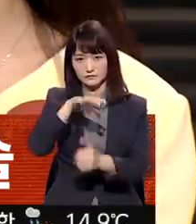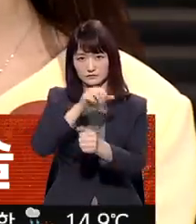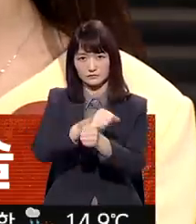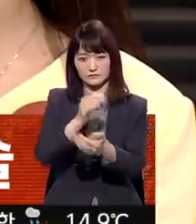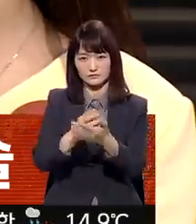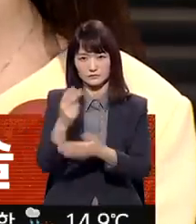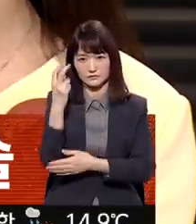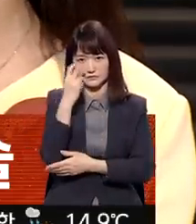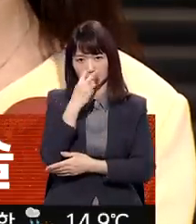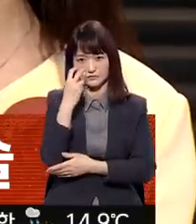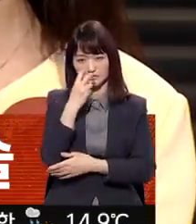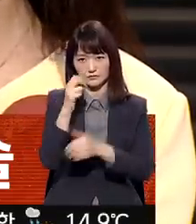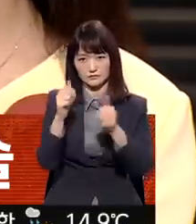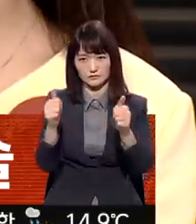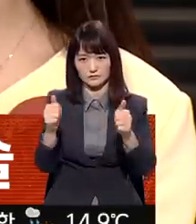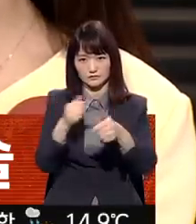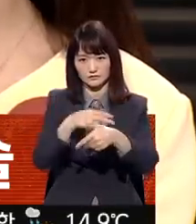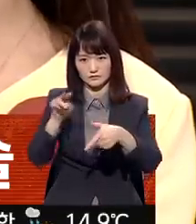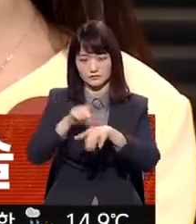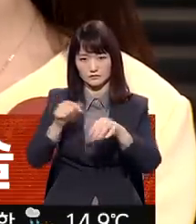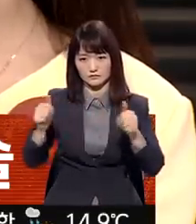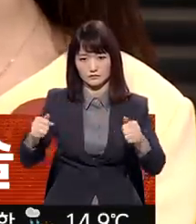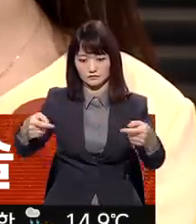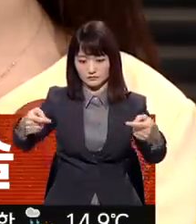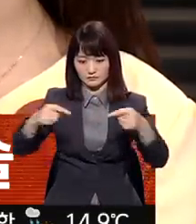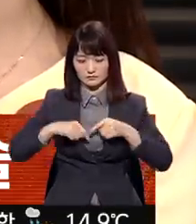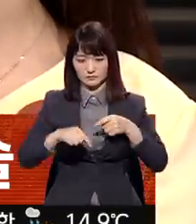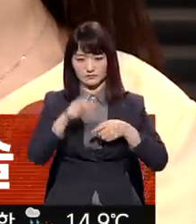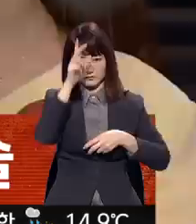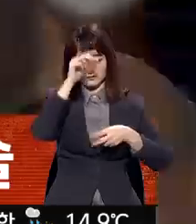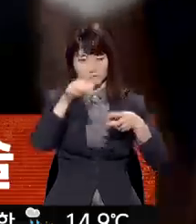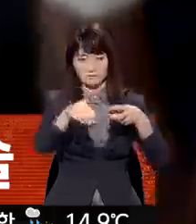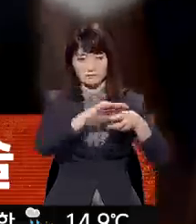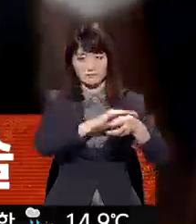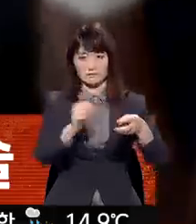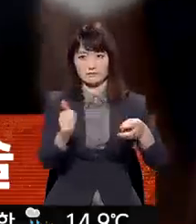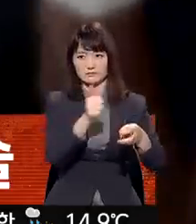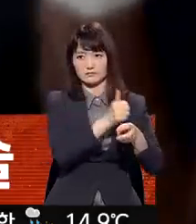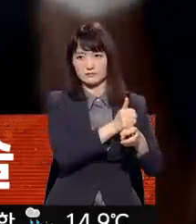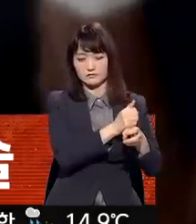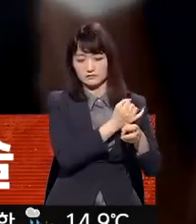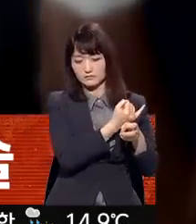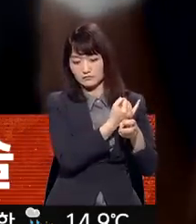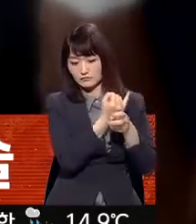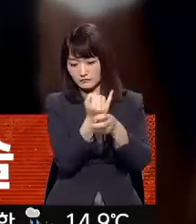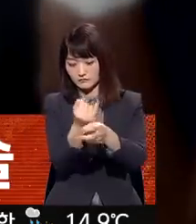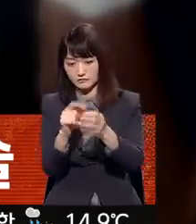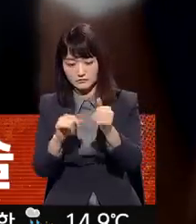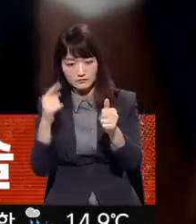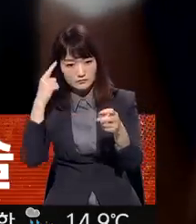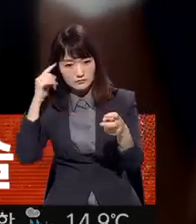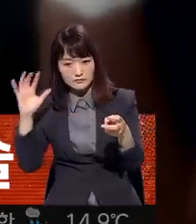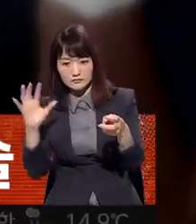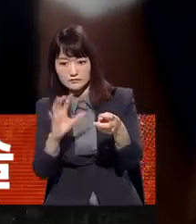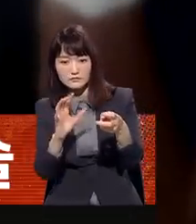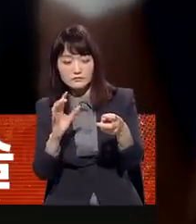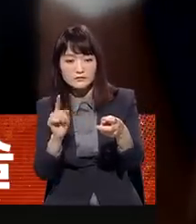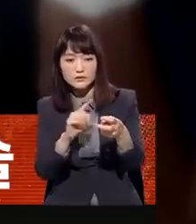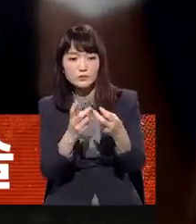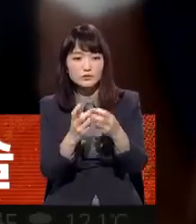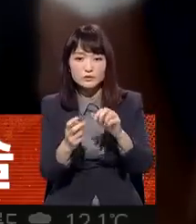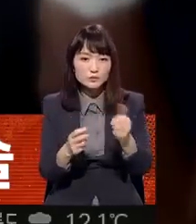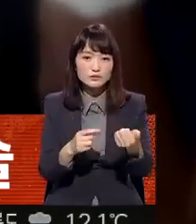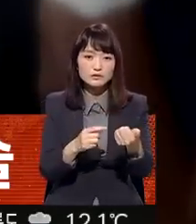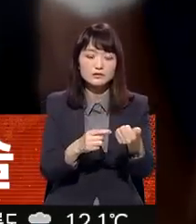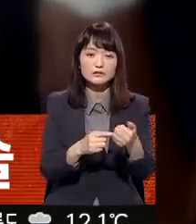위해서 인천지법에 들어섰는데요. 이 경찰 호송차를 타고 왔습니다. 그래서 취재진이 몰려들어서 어머니 어떻게 돌아가셨냐, 또 어머니